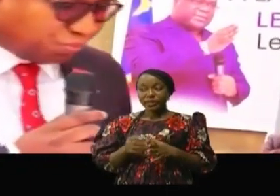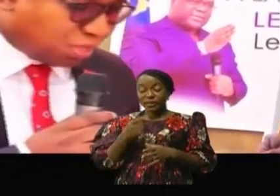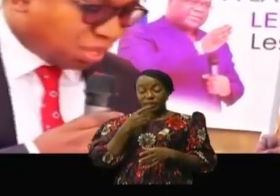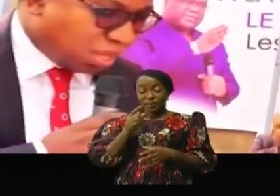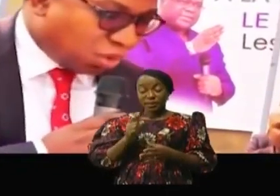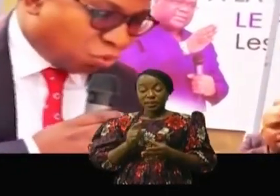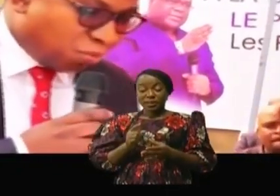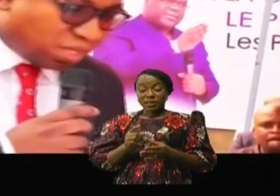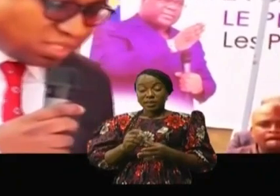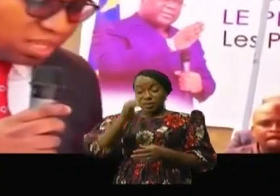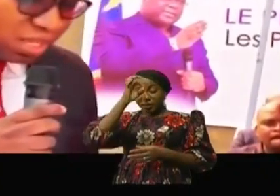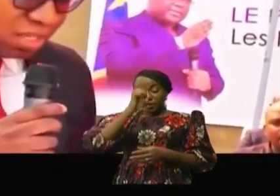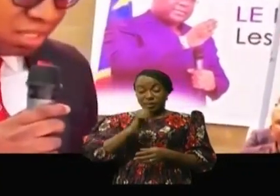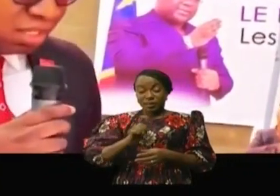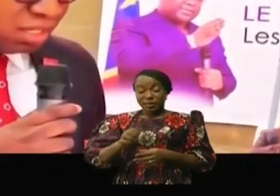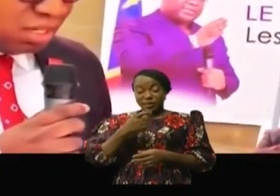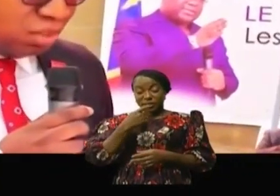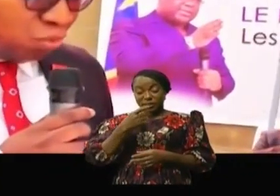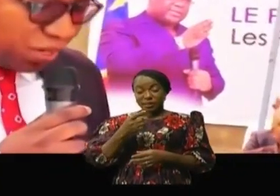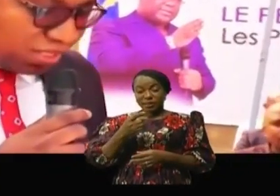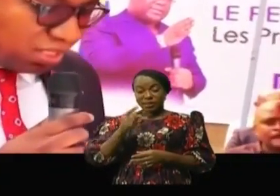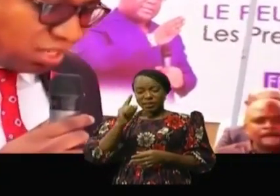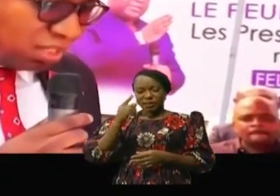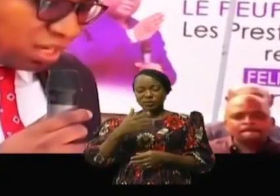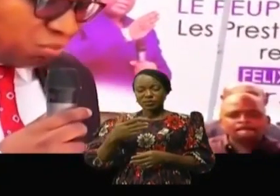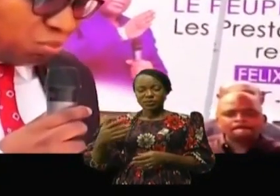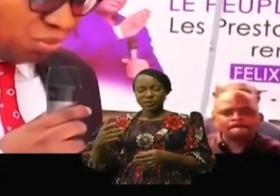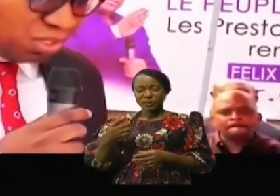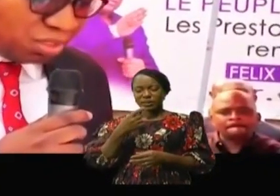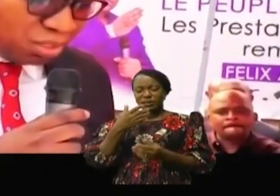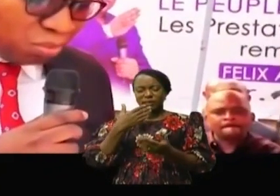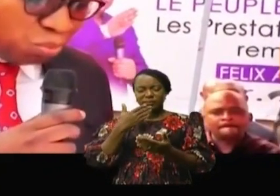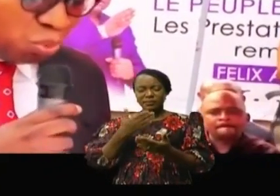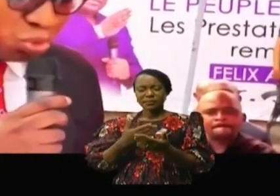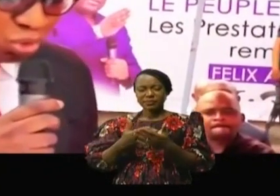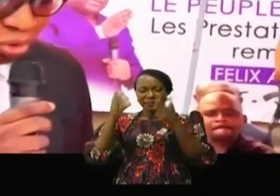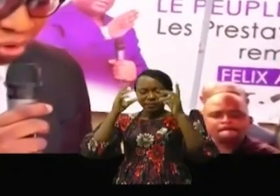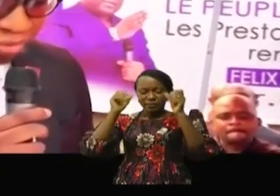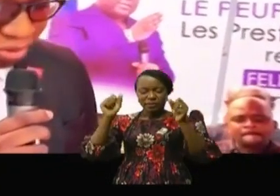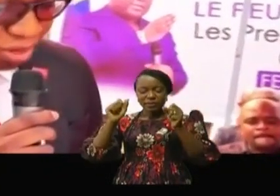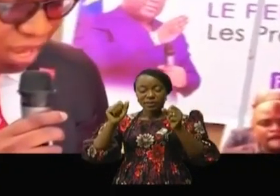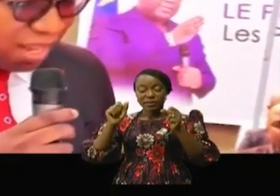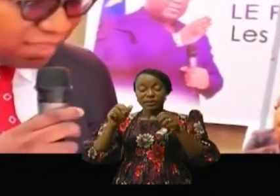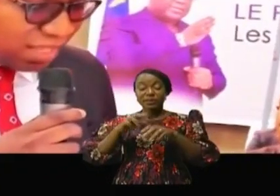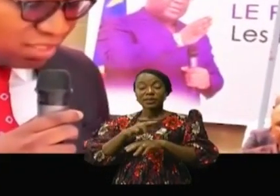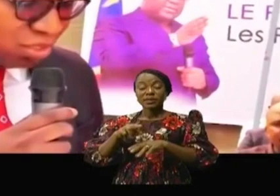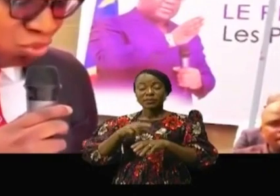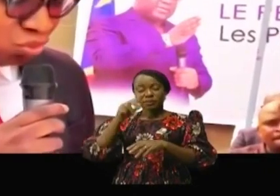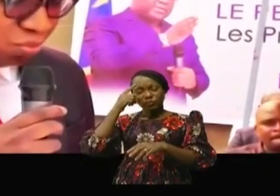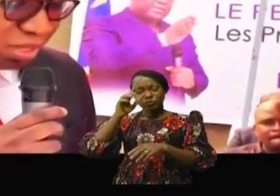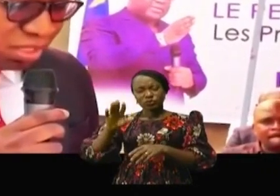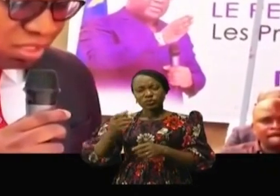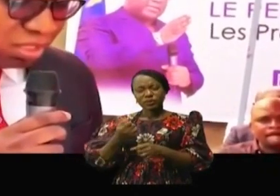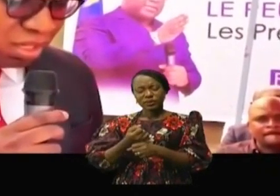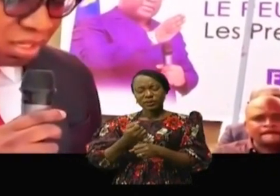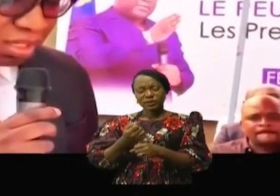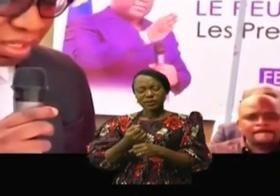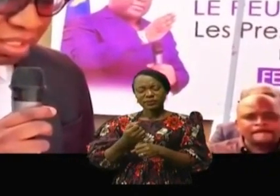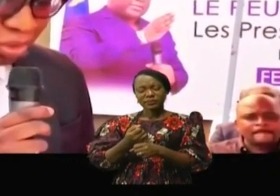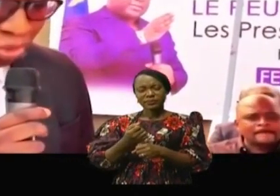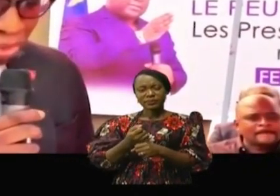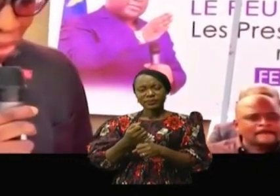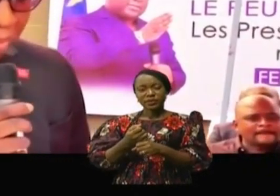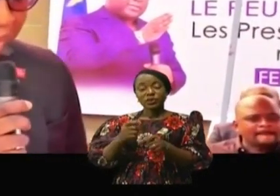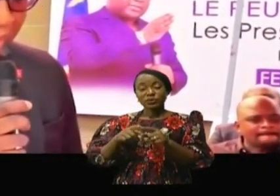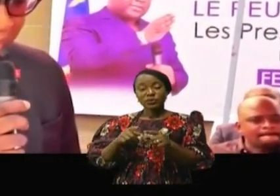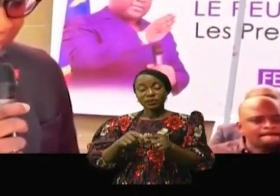chose. Remercier le président de la République pour son œuvre à la tête de notre pays qui,